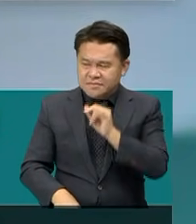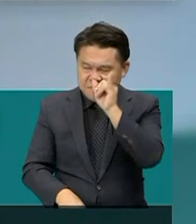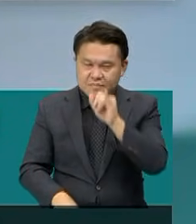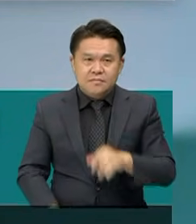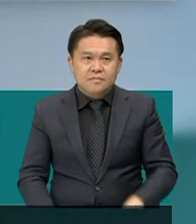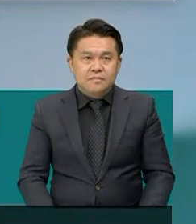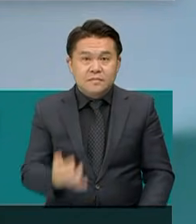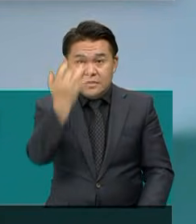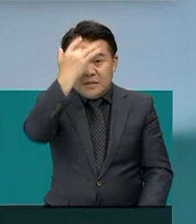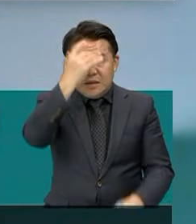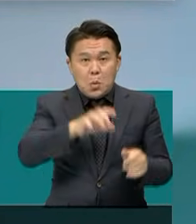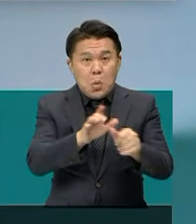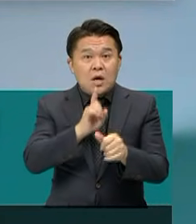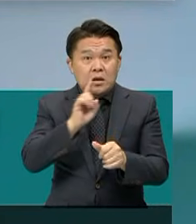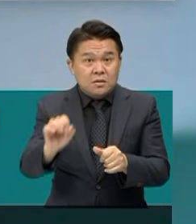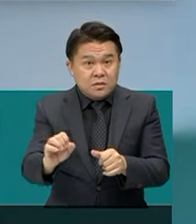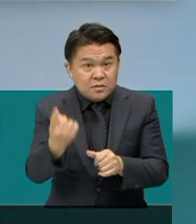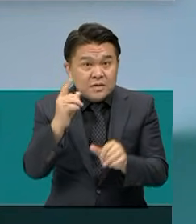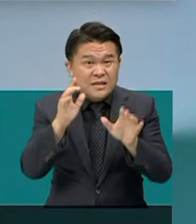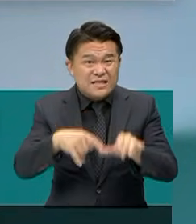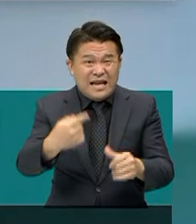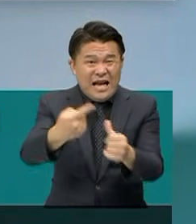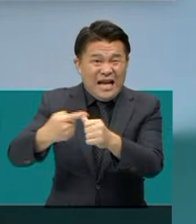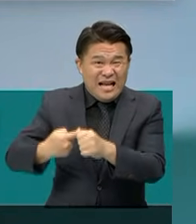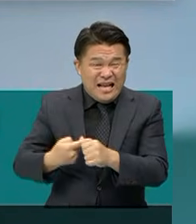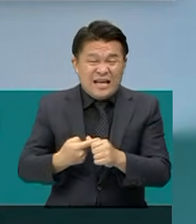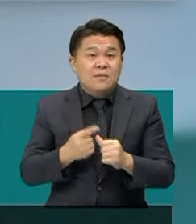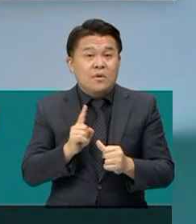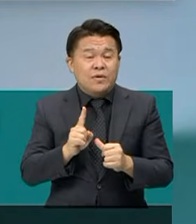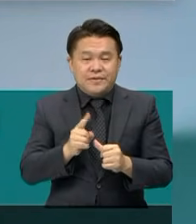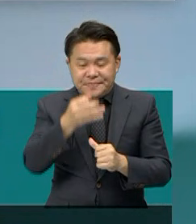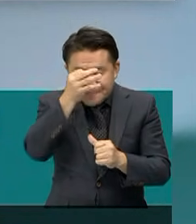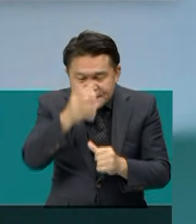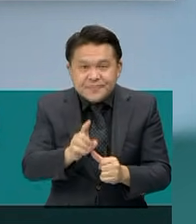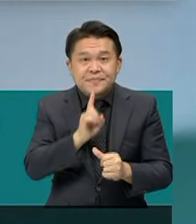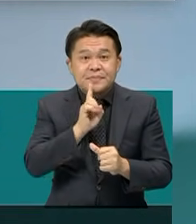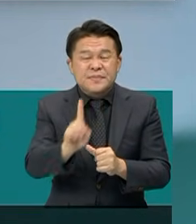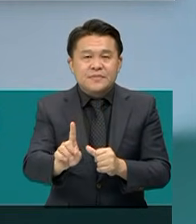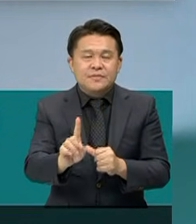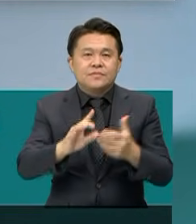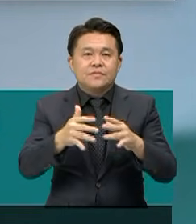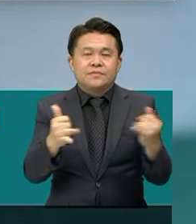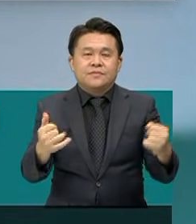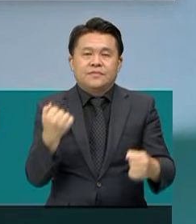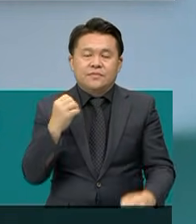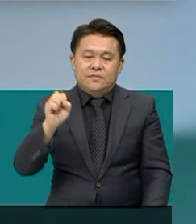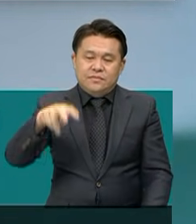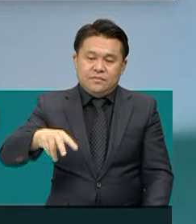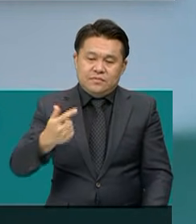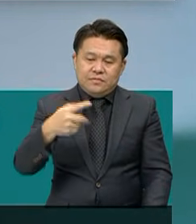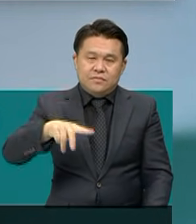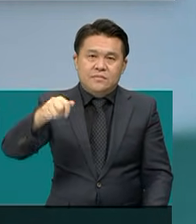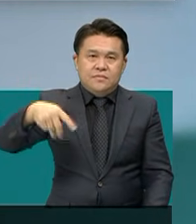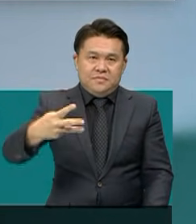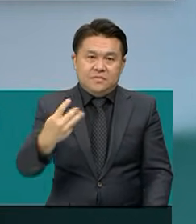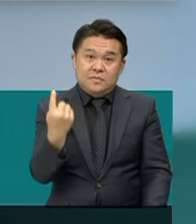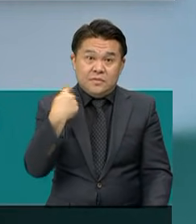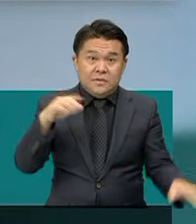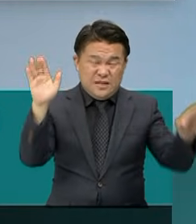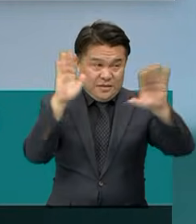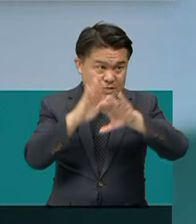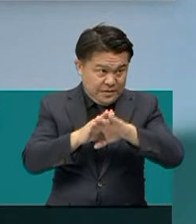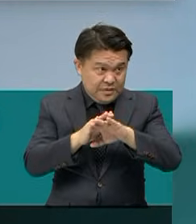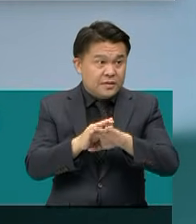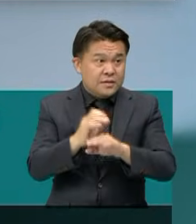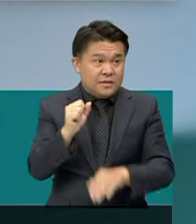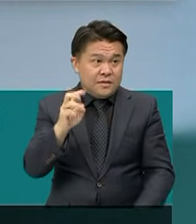전두환 씨 옹호 발언으로 당 안팎의 비판을 받고 사과한 국민의힘 윤석열 대선 경선 후보가 어젯밤 올린 SNS 사진으로 또다시